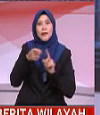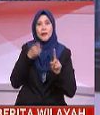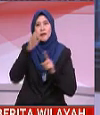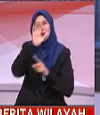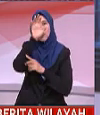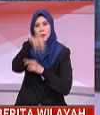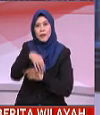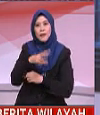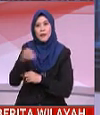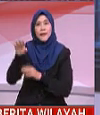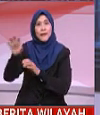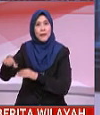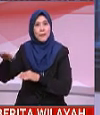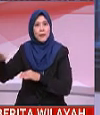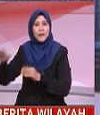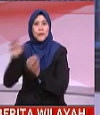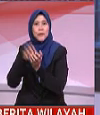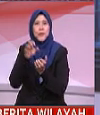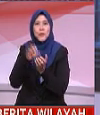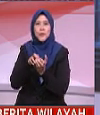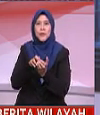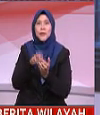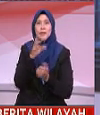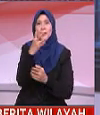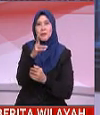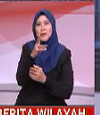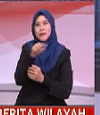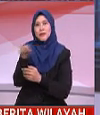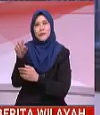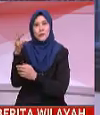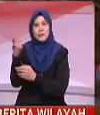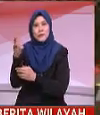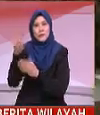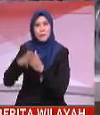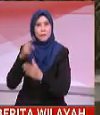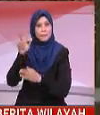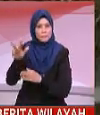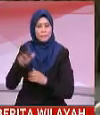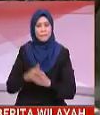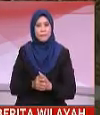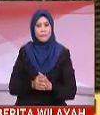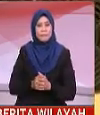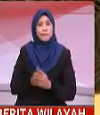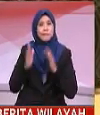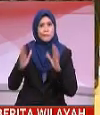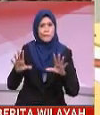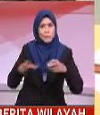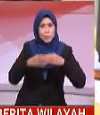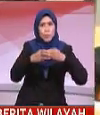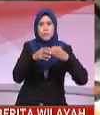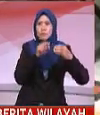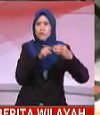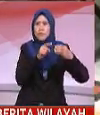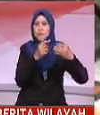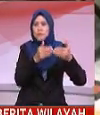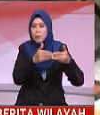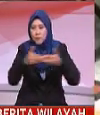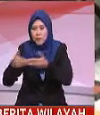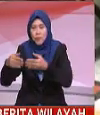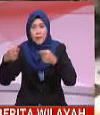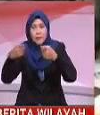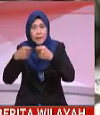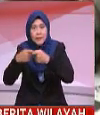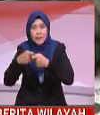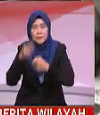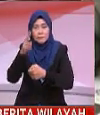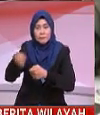sepasang adik-beradik di Puchong, Selangor pada 16 dan 17 Mac. Sindiket itu juga disyaki melakukan penyambungan bekalan